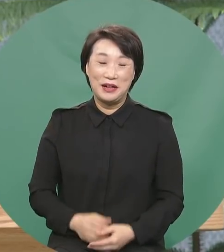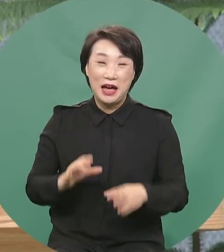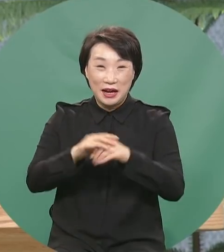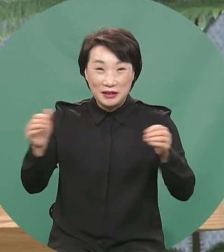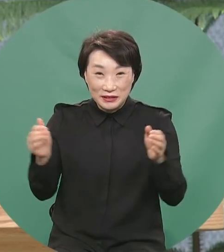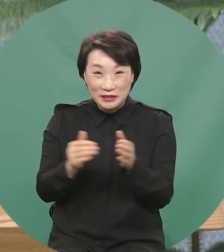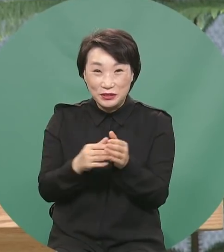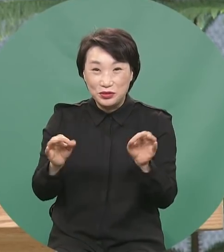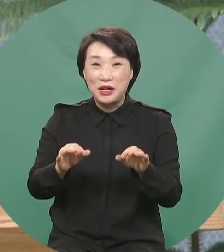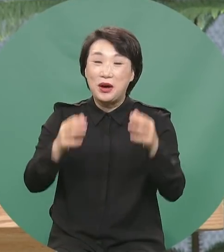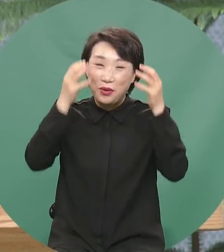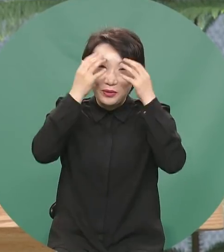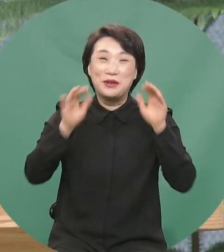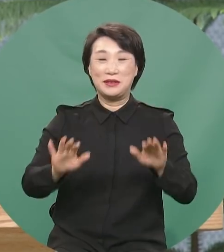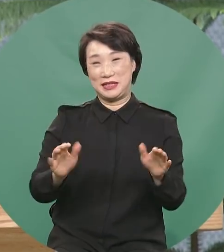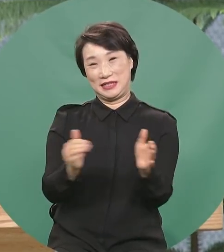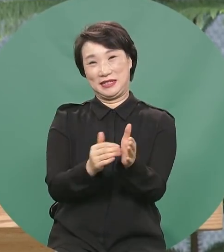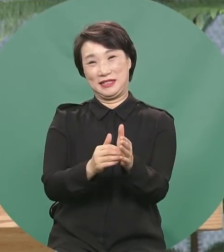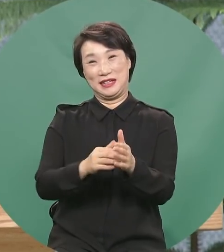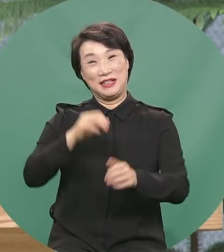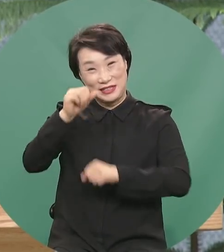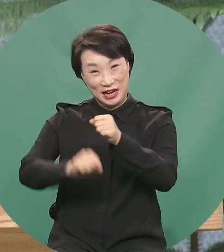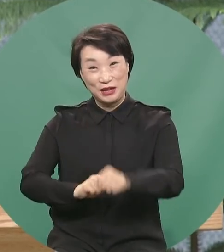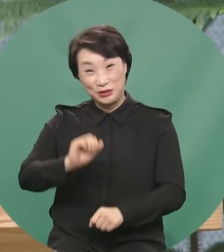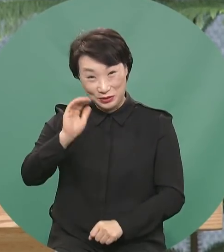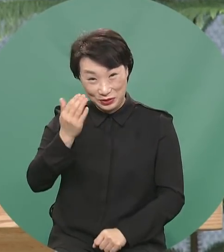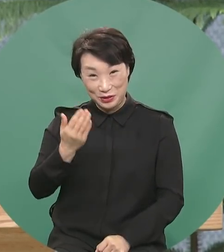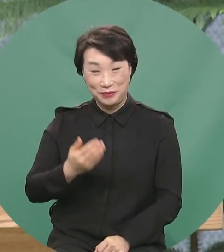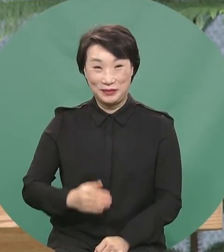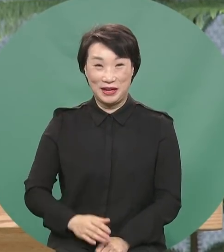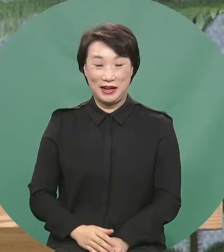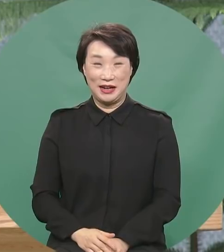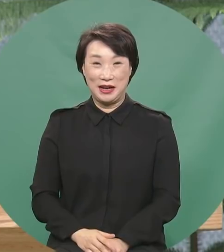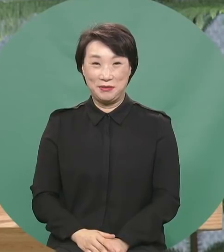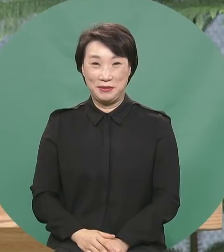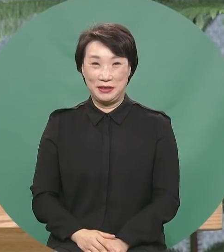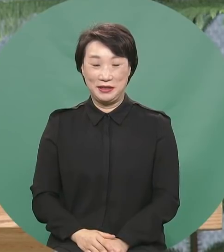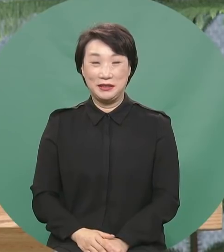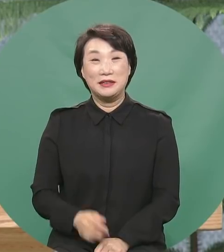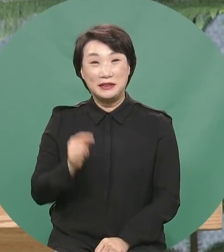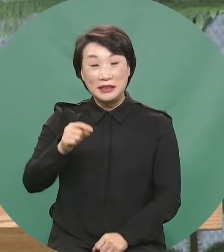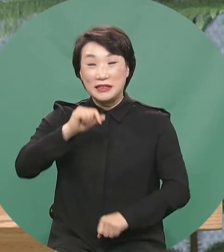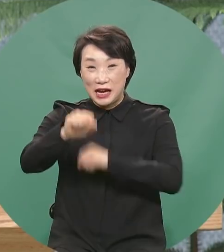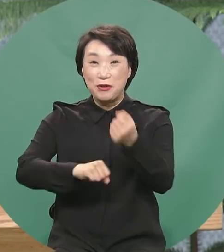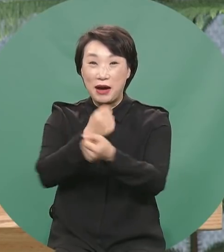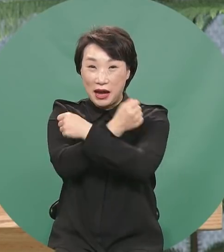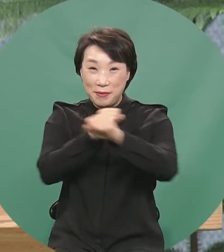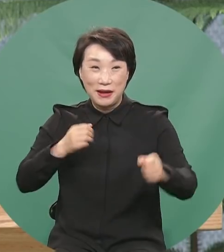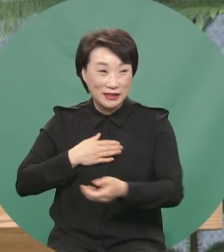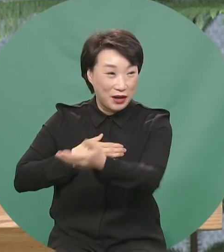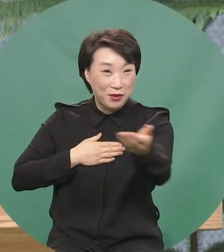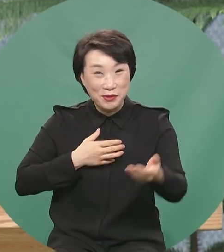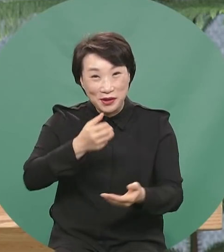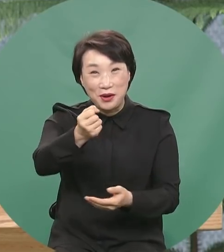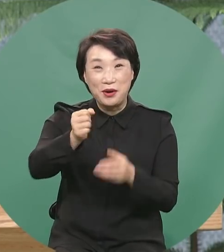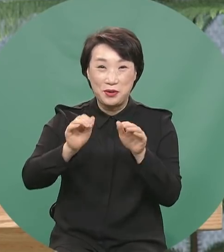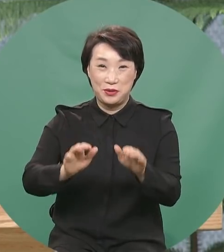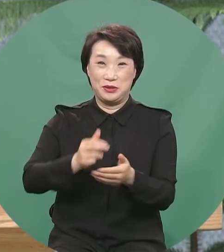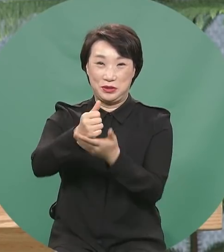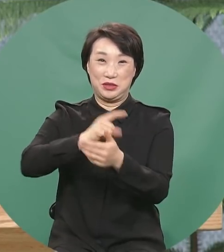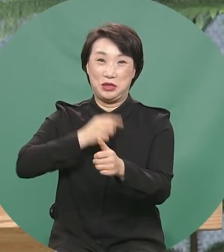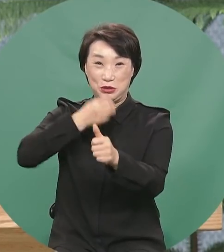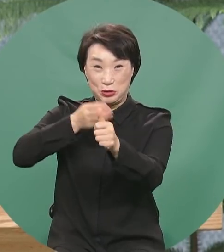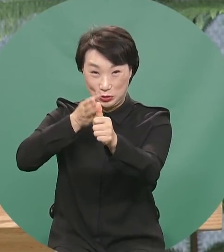해결되는 순간에 고통에서 자유케 되는 자유입니다. 이 자유와 해방이 여러분의 것이 되기를 주님의